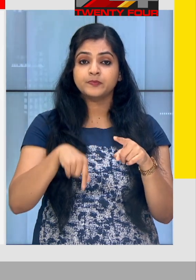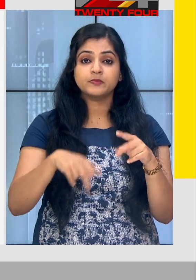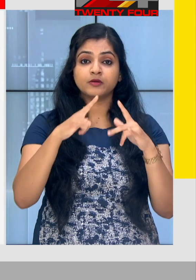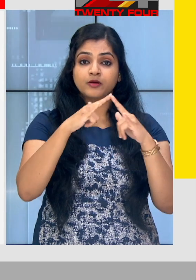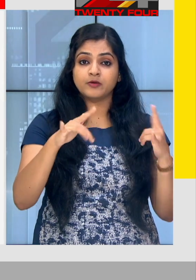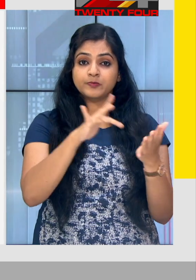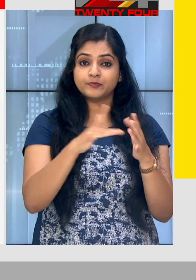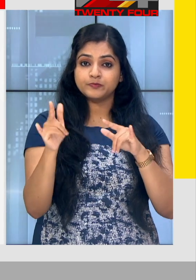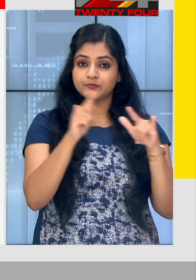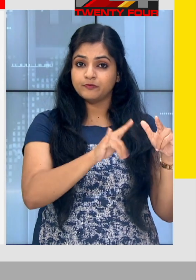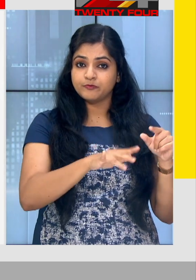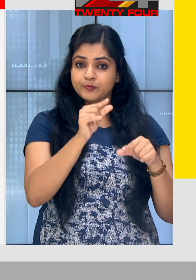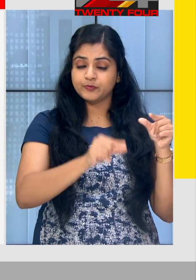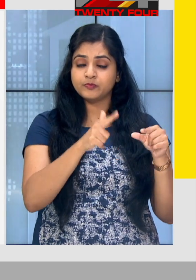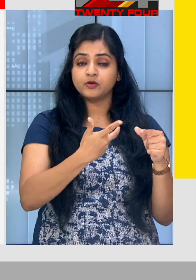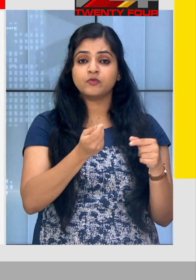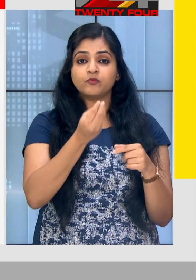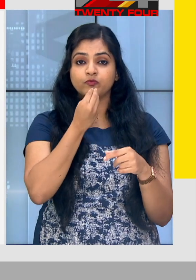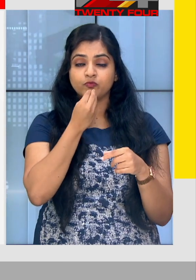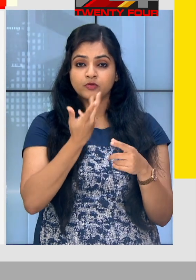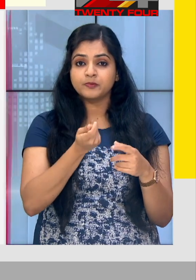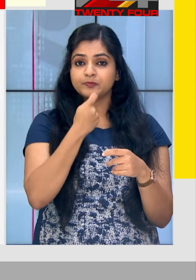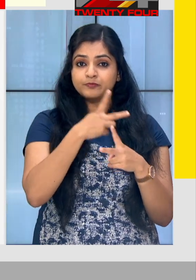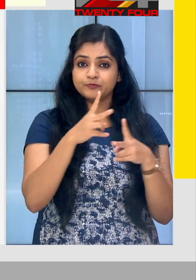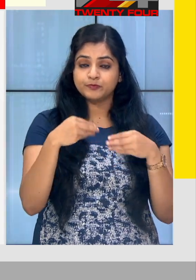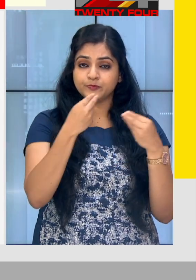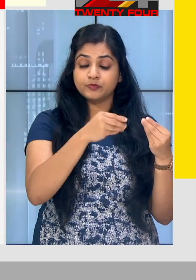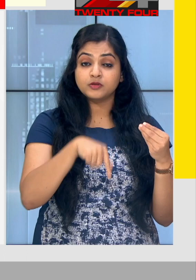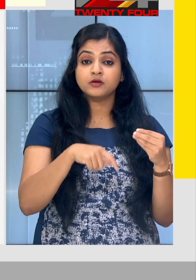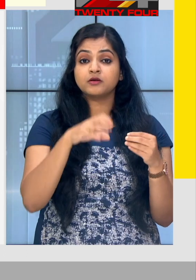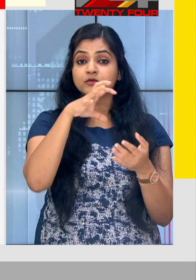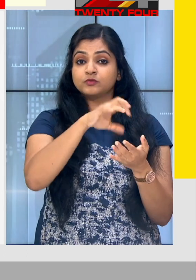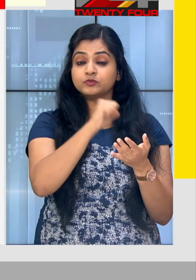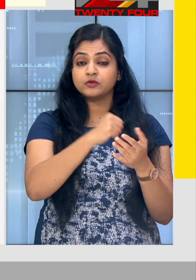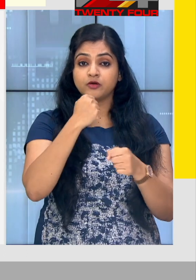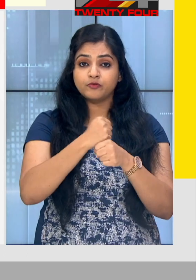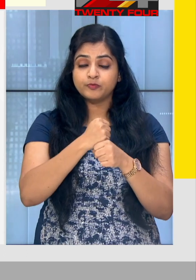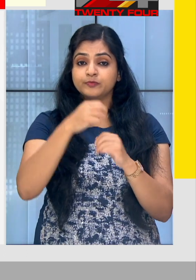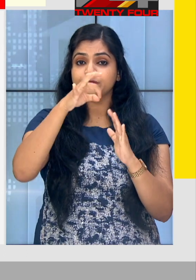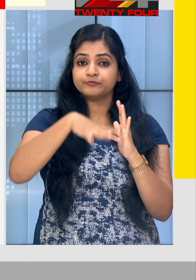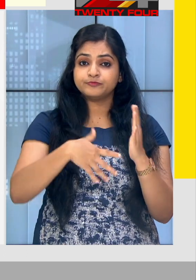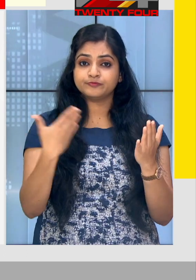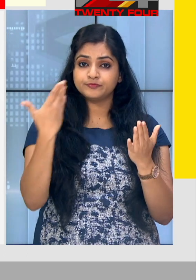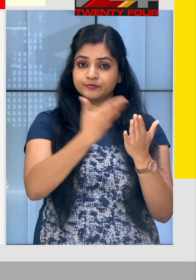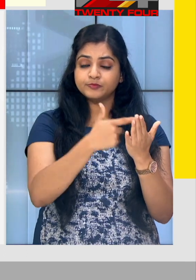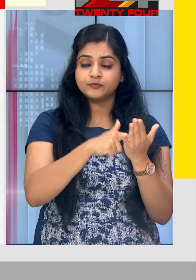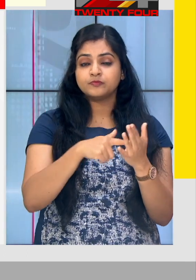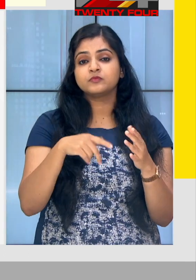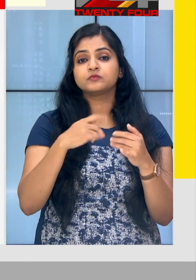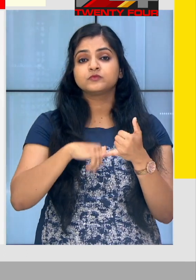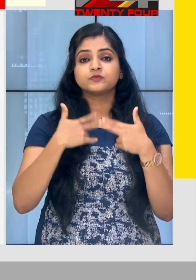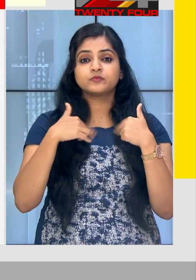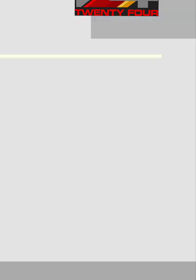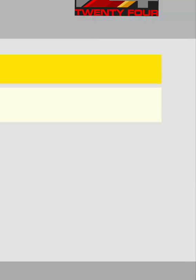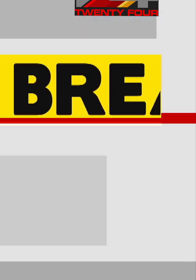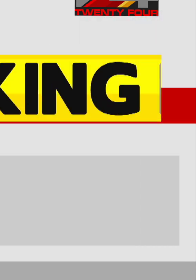വൈദ്യ സഹായങ്ങൾ ലഭ്യമാക്കുന്നത് അടക്കമുള്ള സംസ്ഥാന സർക്കാരിന്റെ വിവരങ്ങൾ അത് സുപ്രീം കോടതി അംഗീകരിച്ചു. തുടർന്ന് സുരക്ഷയുമായി